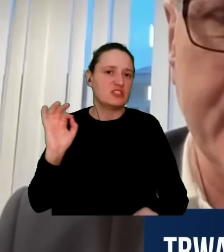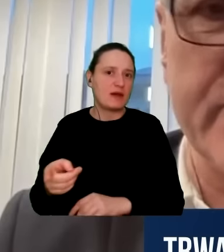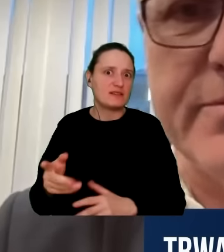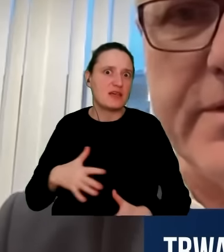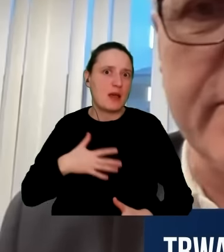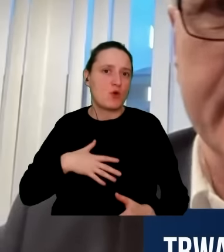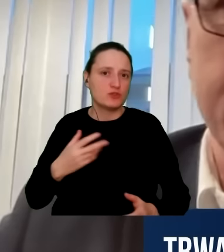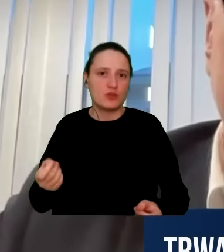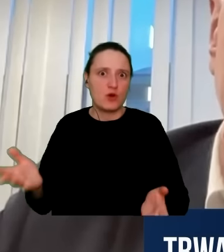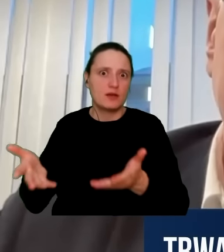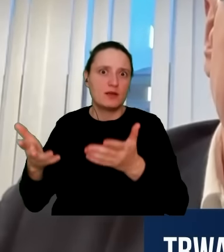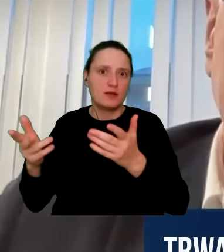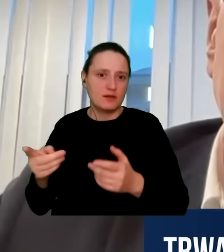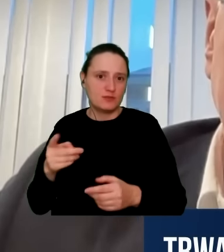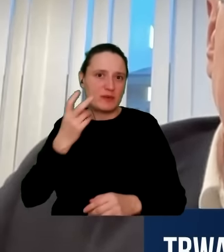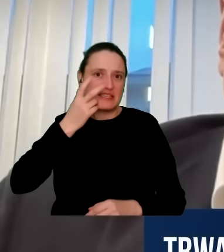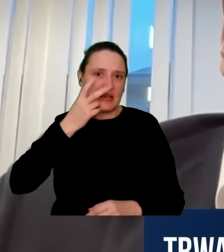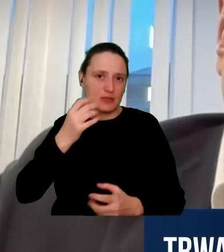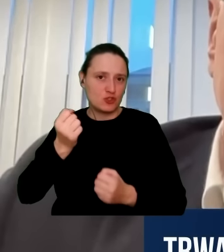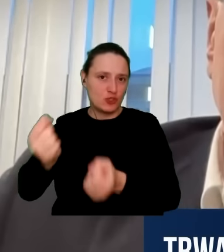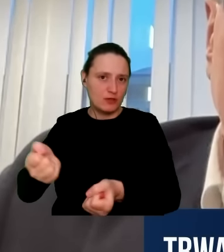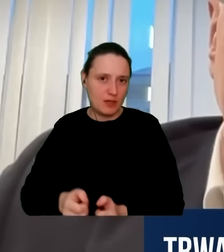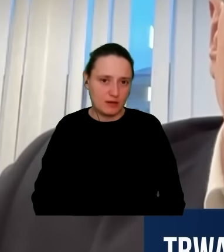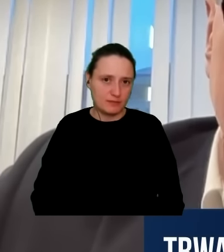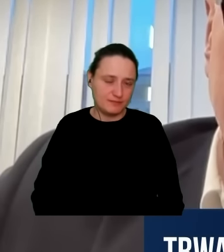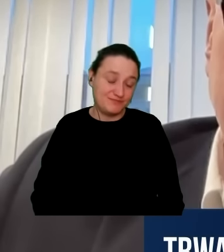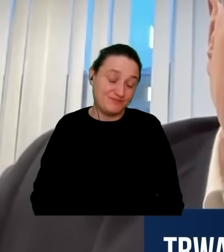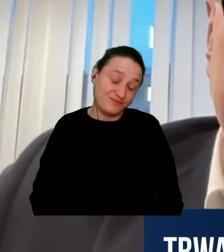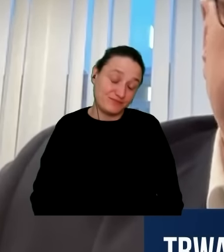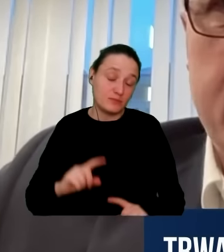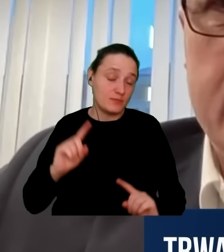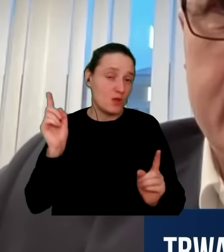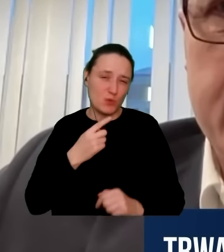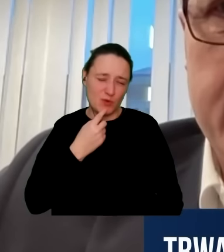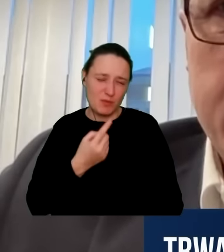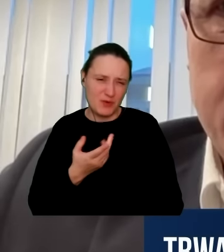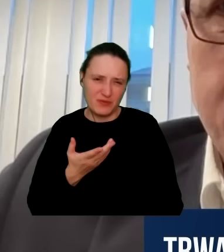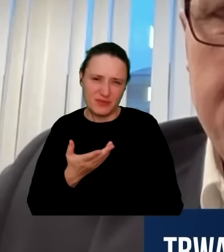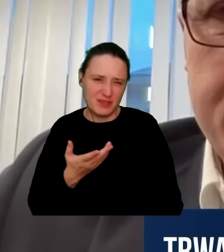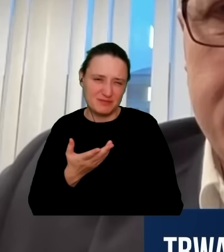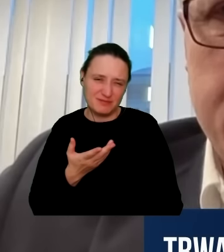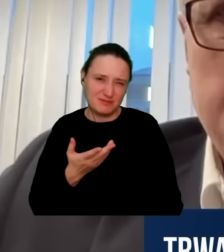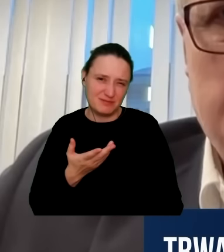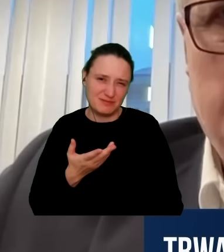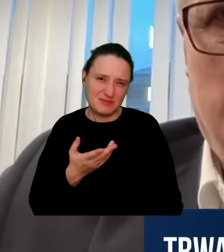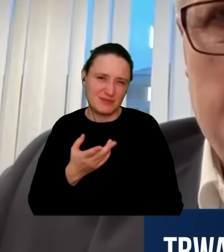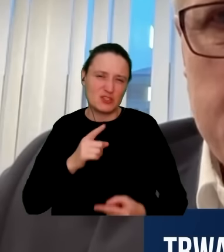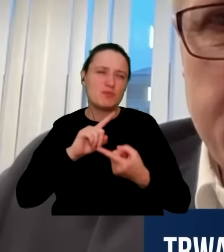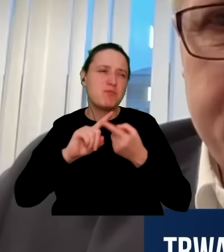żeby podtrzymać trochę zainteresowania. No, mówiąc krótko, mechanizm czystej